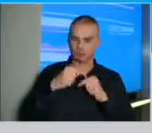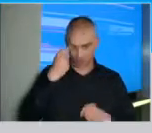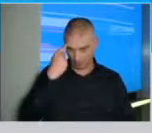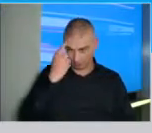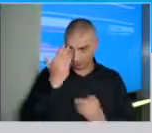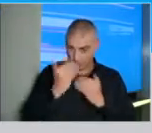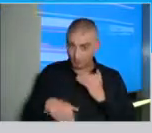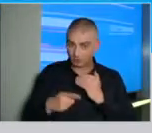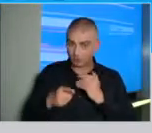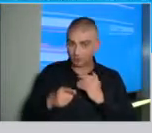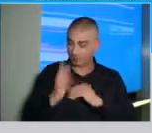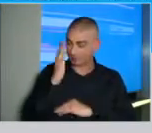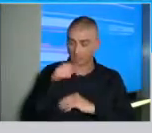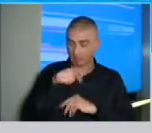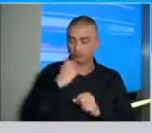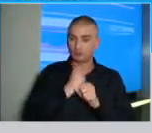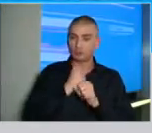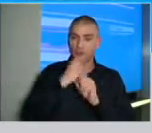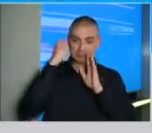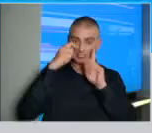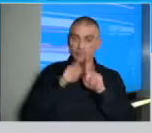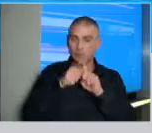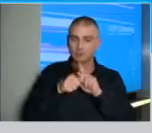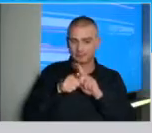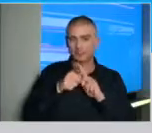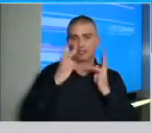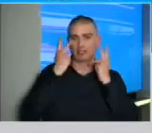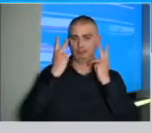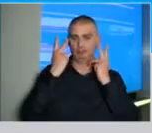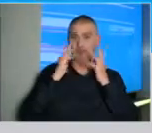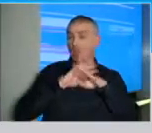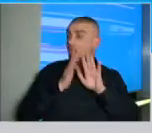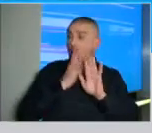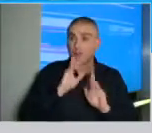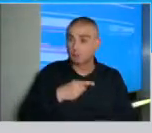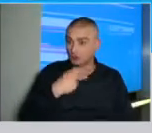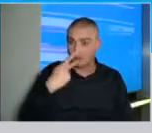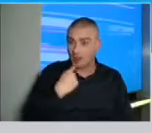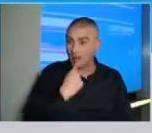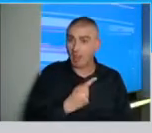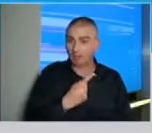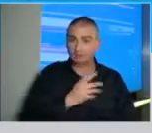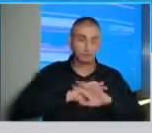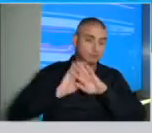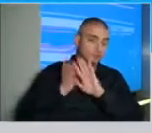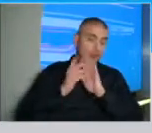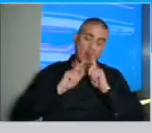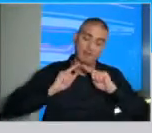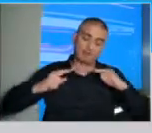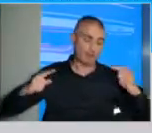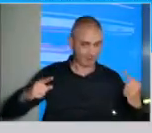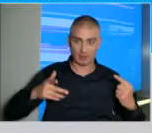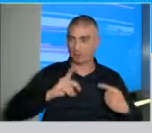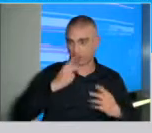אז בסוף התחנה הזאת שבה אתה עושה סרט כזה, היא תחנה חשובה. את כל מה שיש לפייגלין להגיד בכל המגוון הנושאים, גם